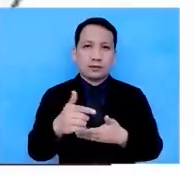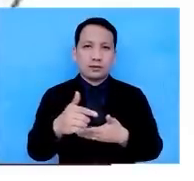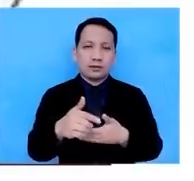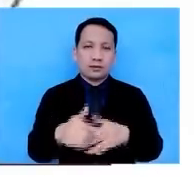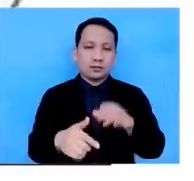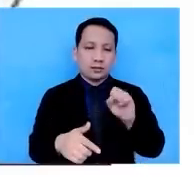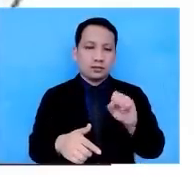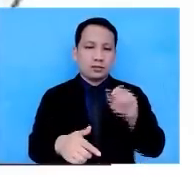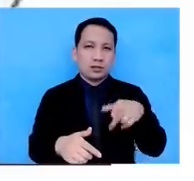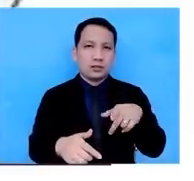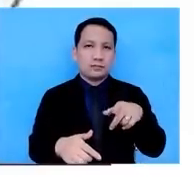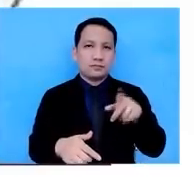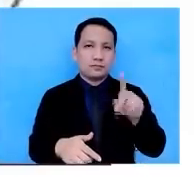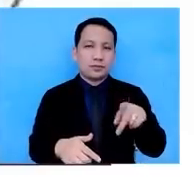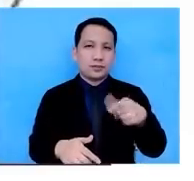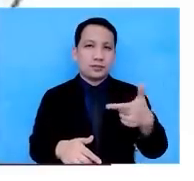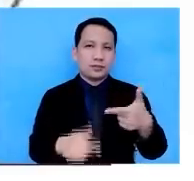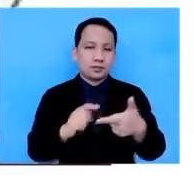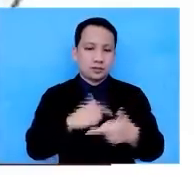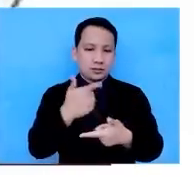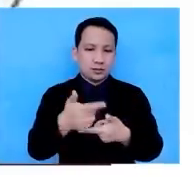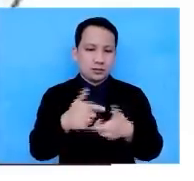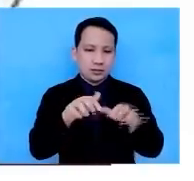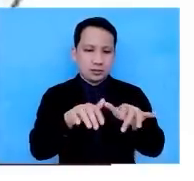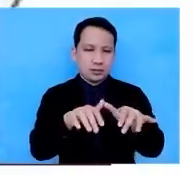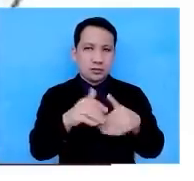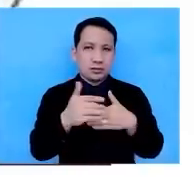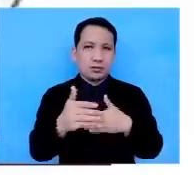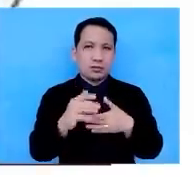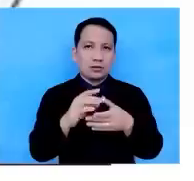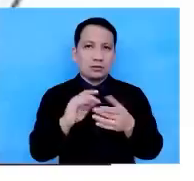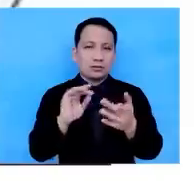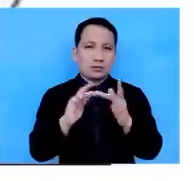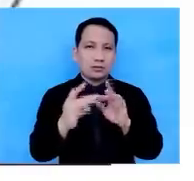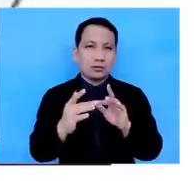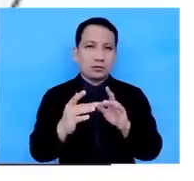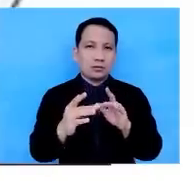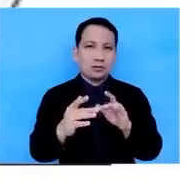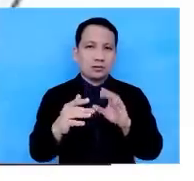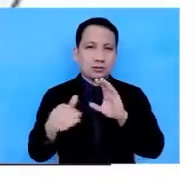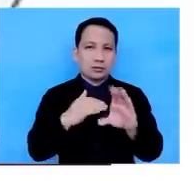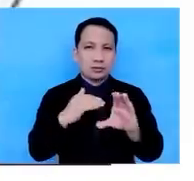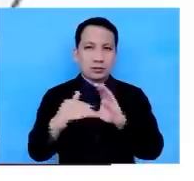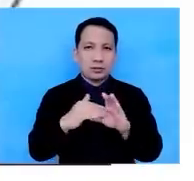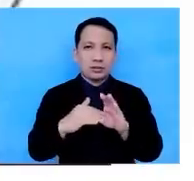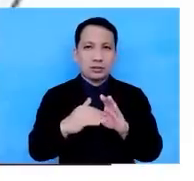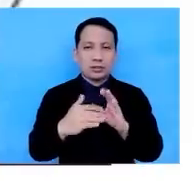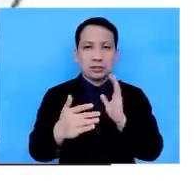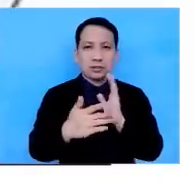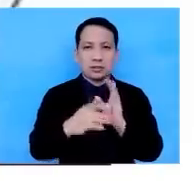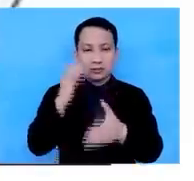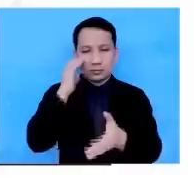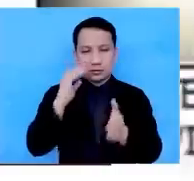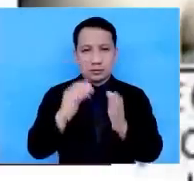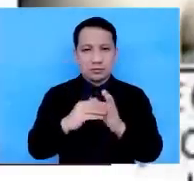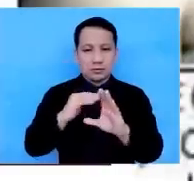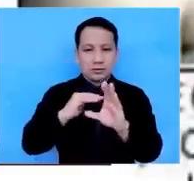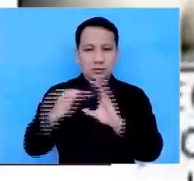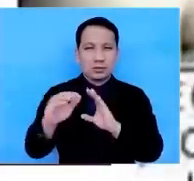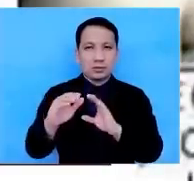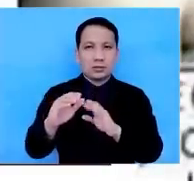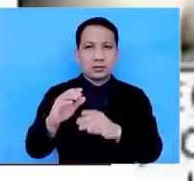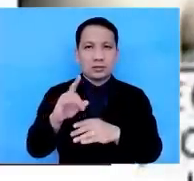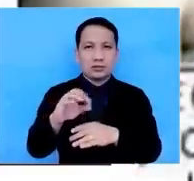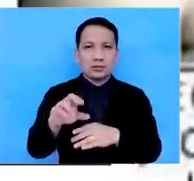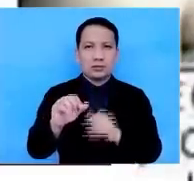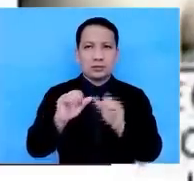SITG, nakita mula sa laptop ng biktima ang contacts, mga email at intimate photos na ipinadala kay Durante. Tinukoy rin